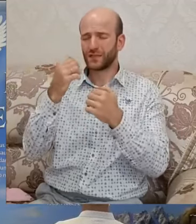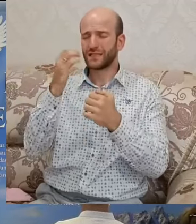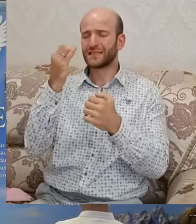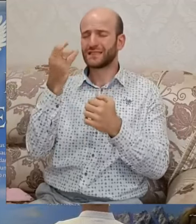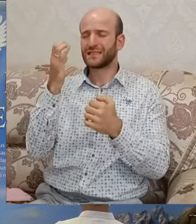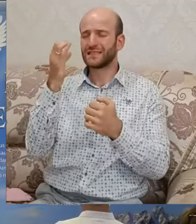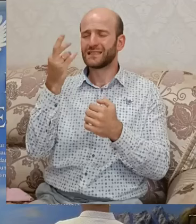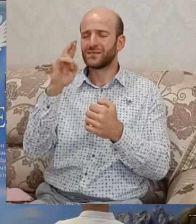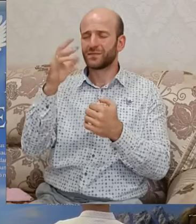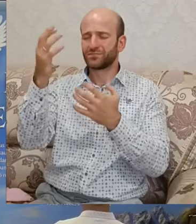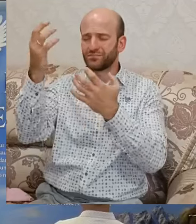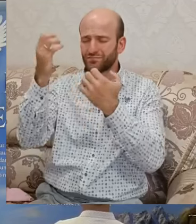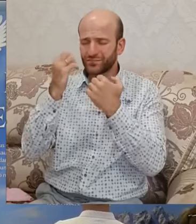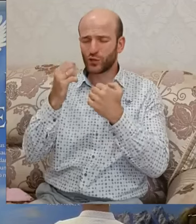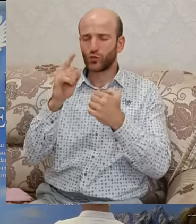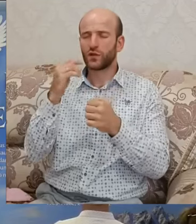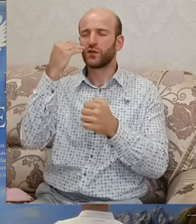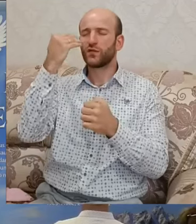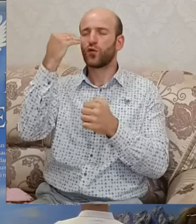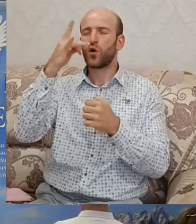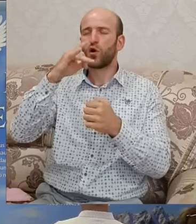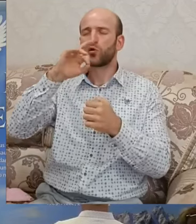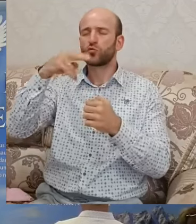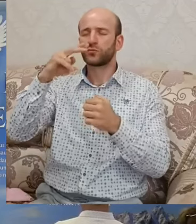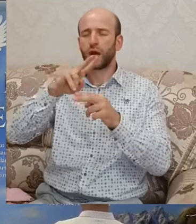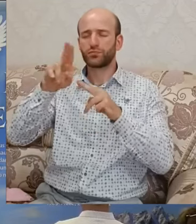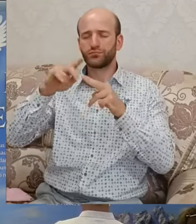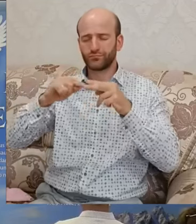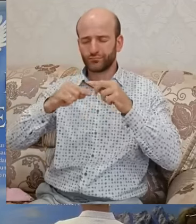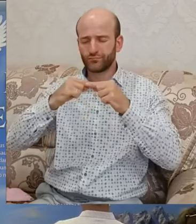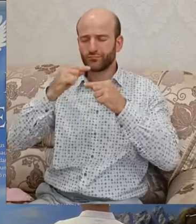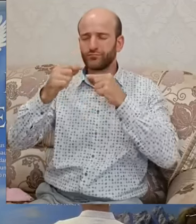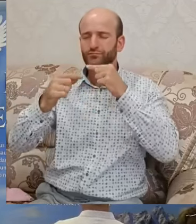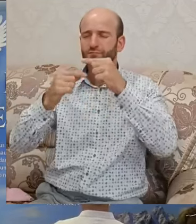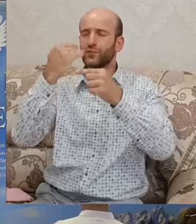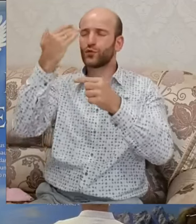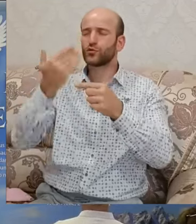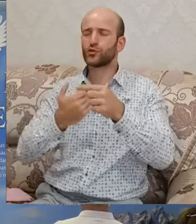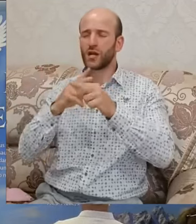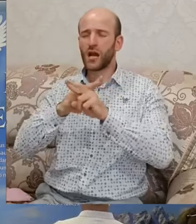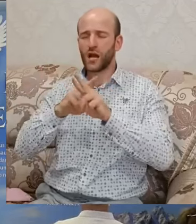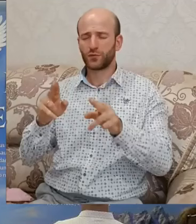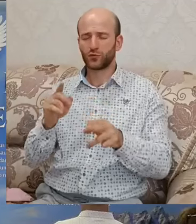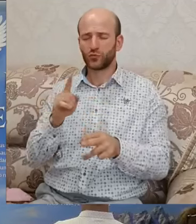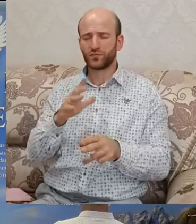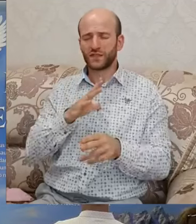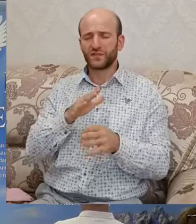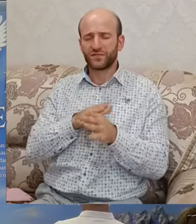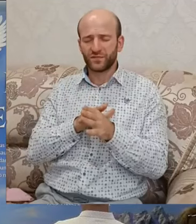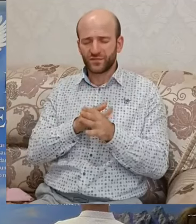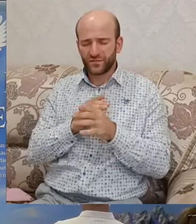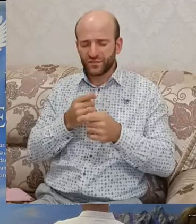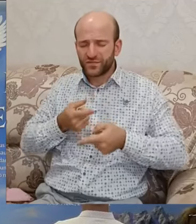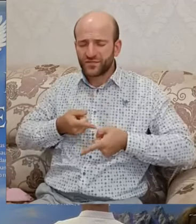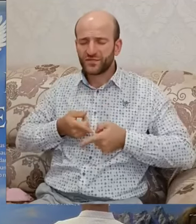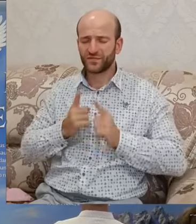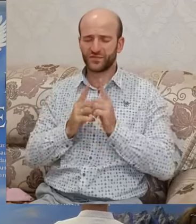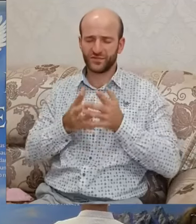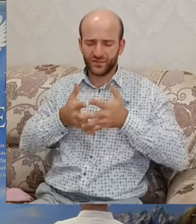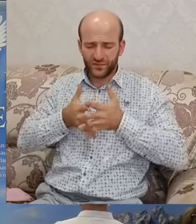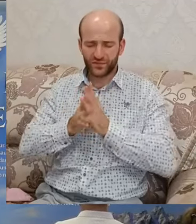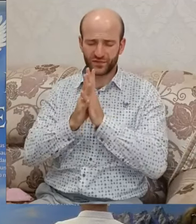Kiekvieno mūsų širdyje. В каждом сердце Būtų išreikšta Kristaus pilnatvė. Была выражена полнота Христа. Žodžio jėga.